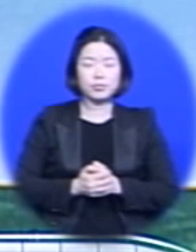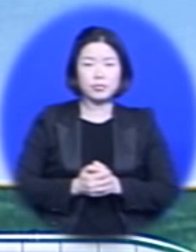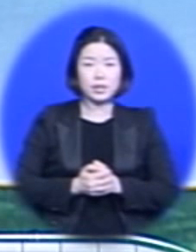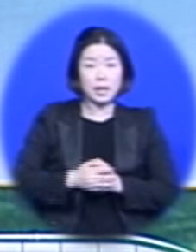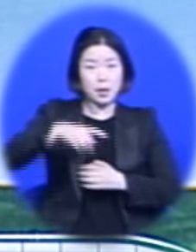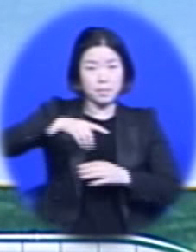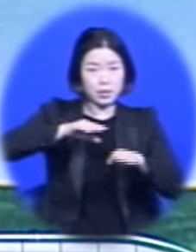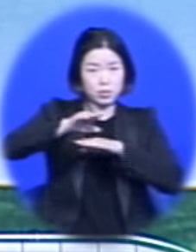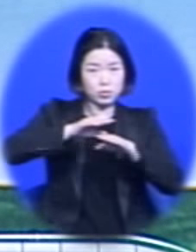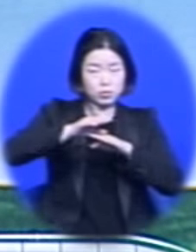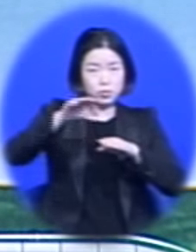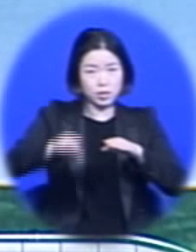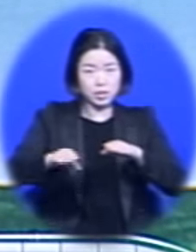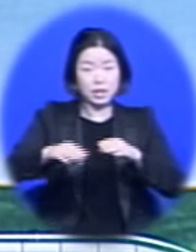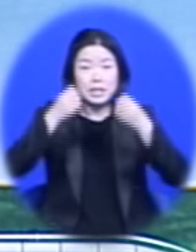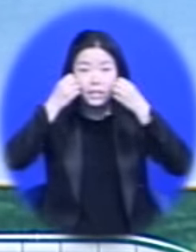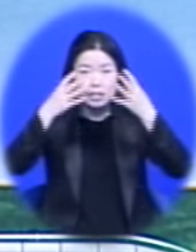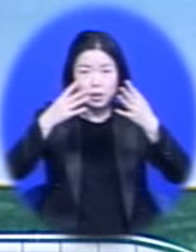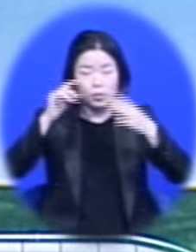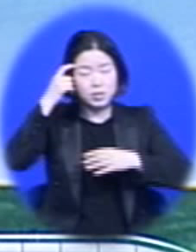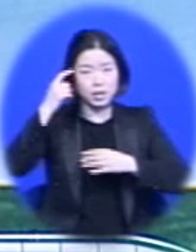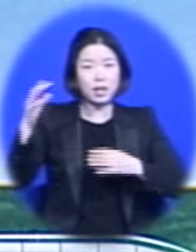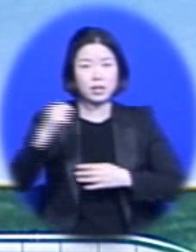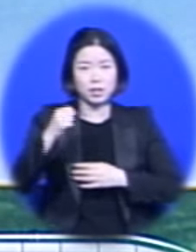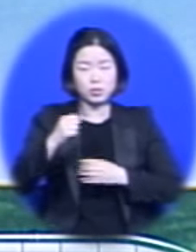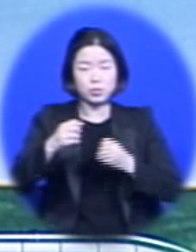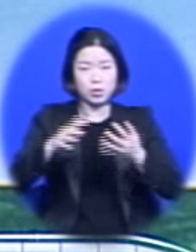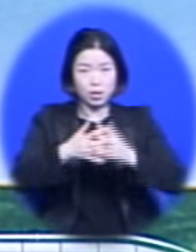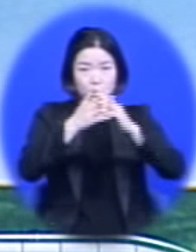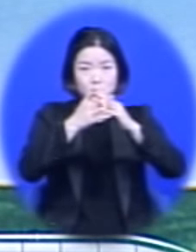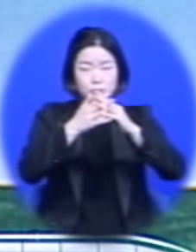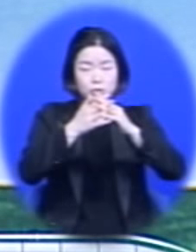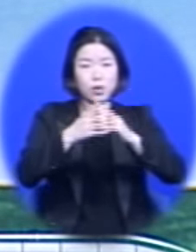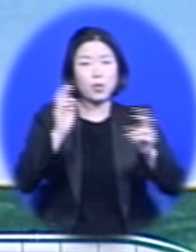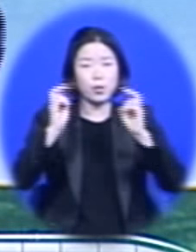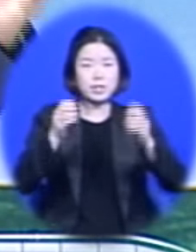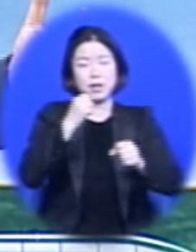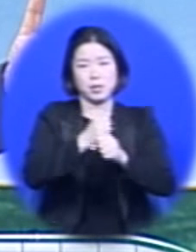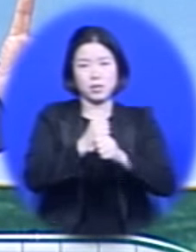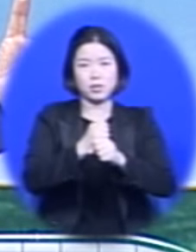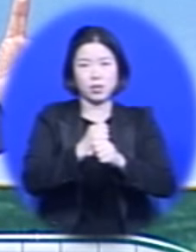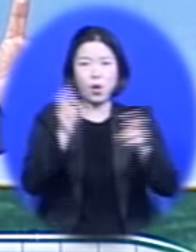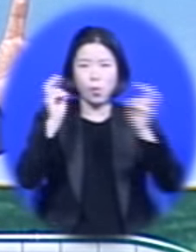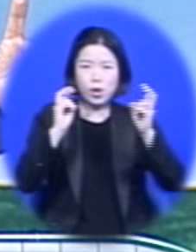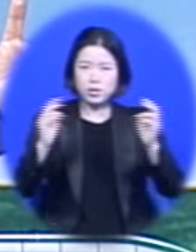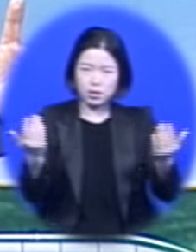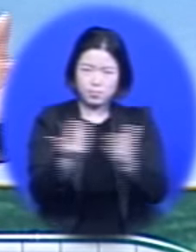주차장, 신개념의 주차장 건축회사를 세웠습니다. 회사가 너무너무 부흥을